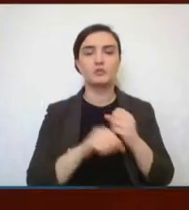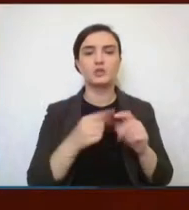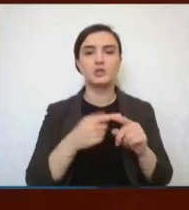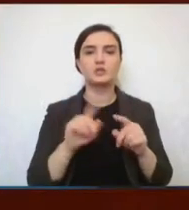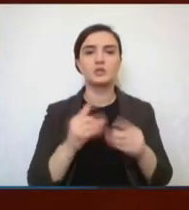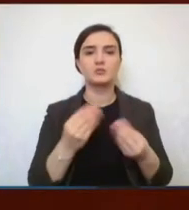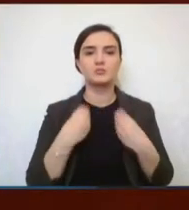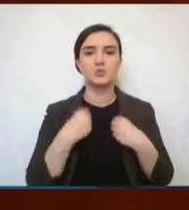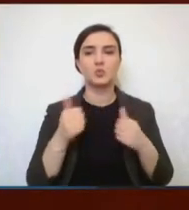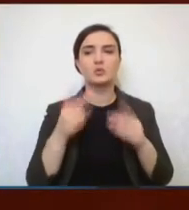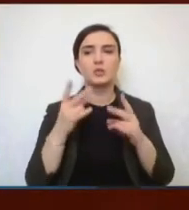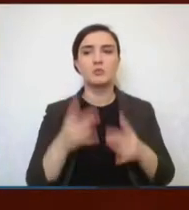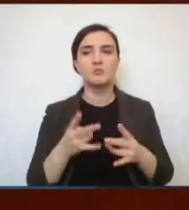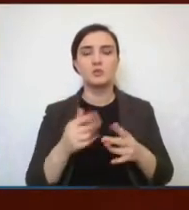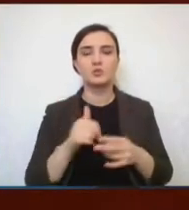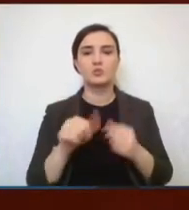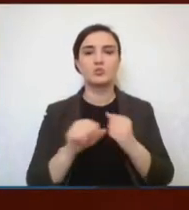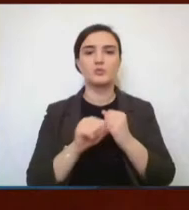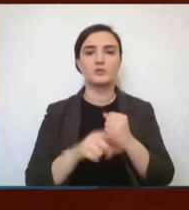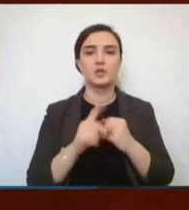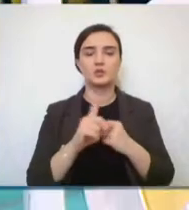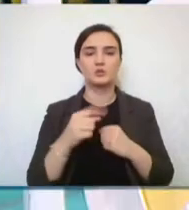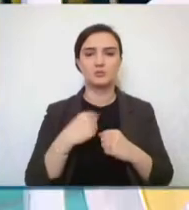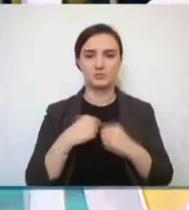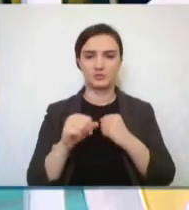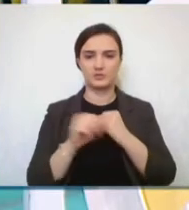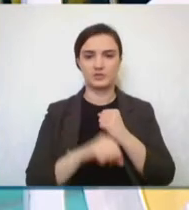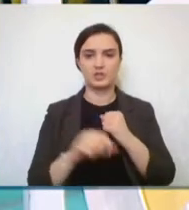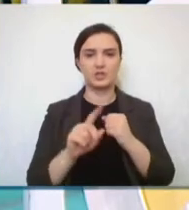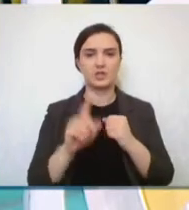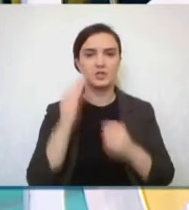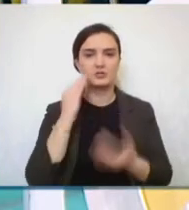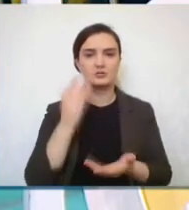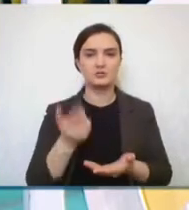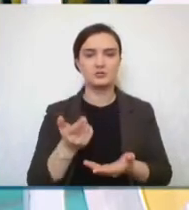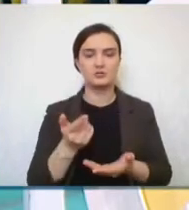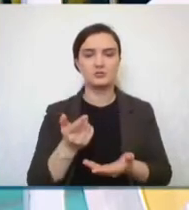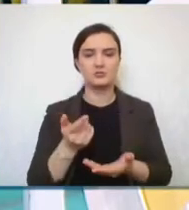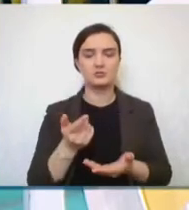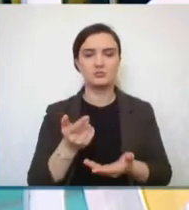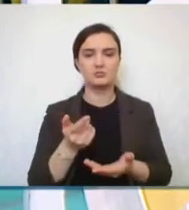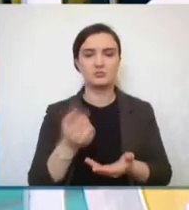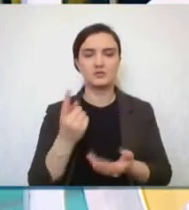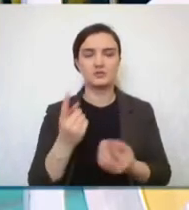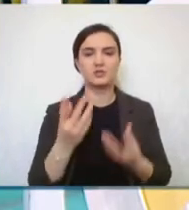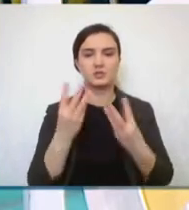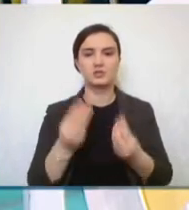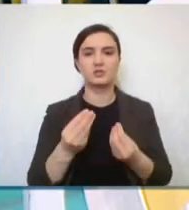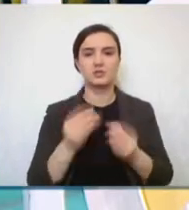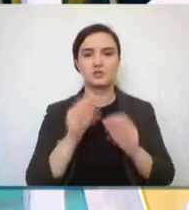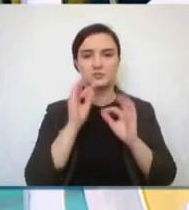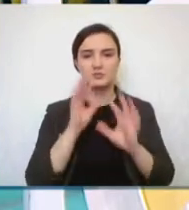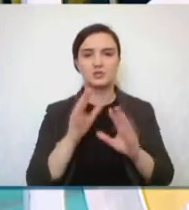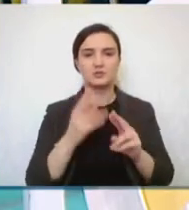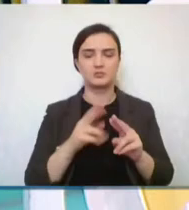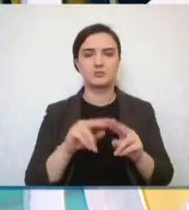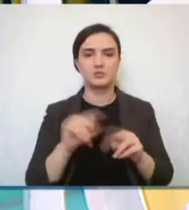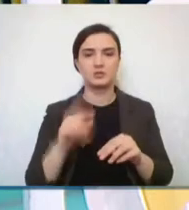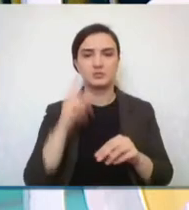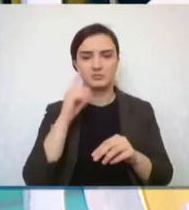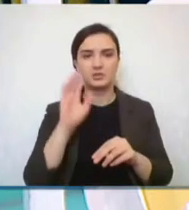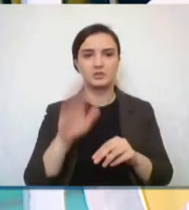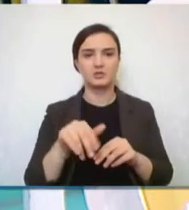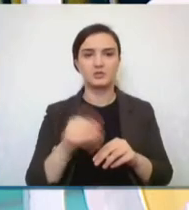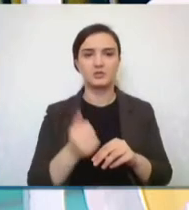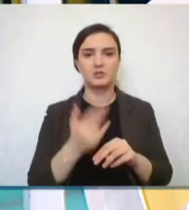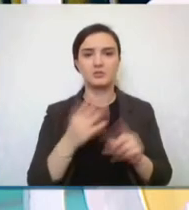როგორ მოვიტეხე და რატომ მე მოვიტეხე. ხო და რას კაი დასვი პირველ დღეს გვიპატიებია და კი ბატონო იფიქრე რომ რამდენი ხანი